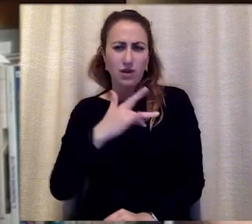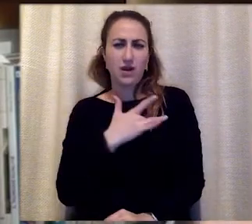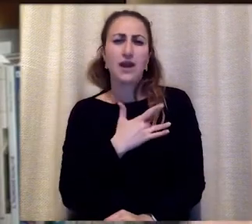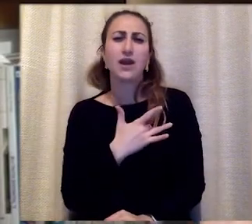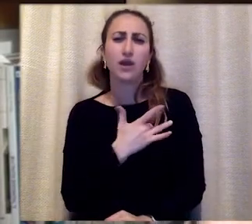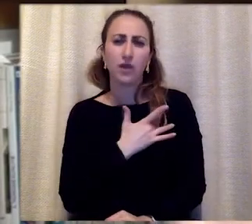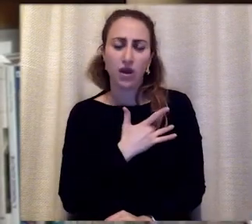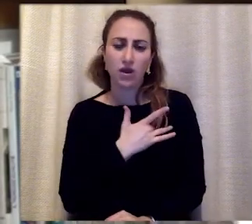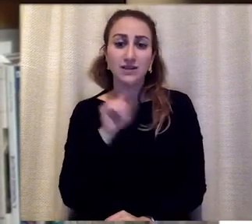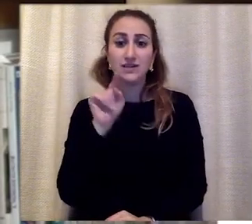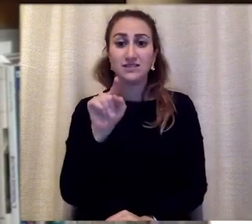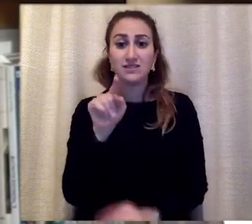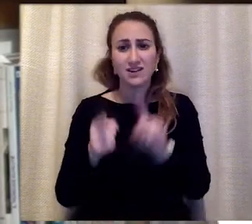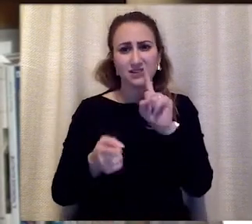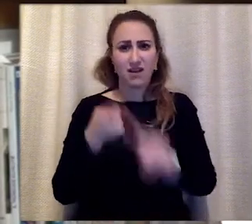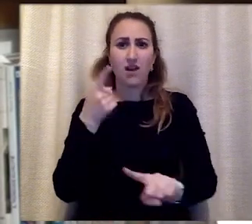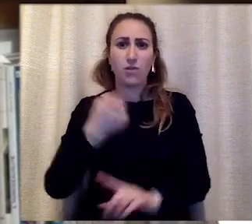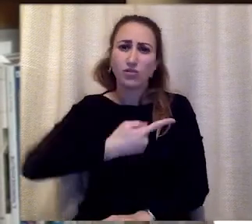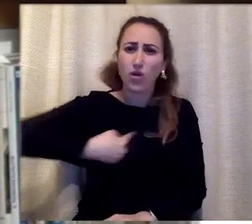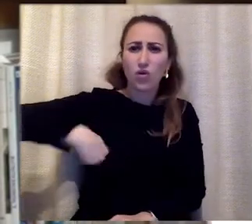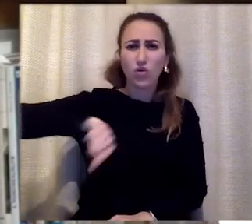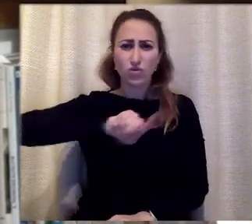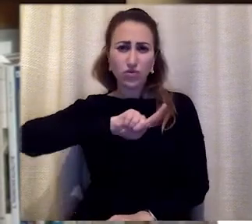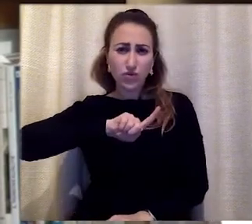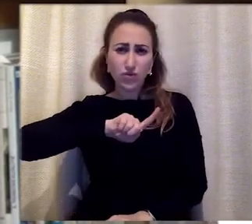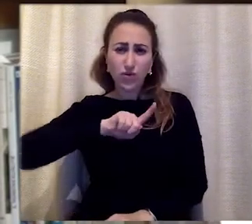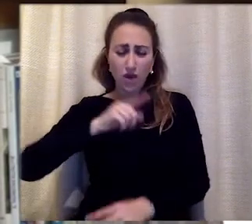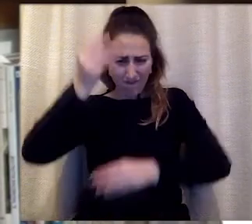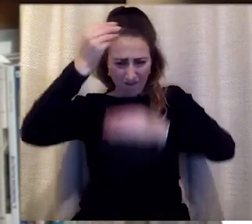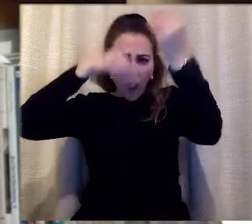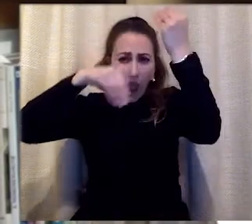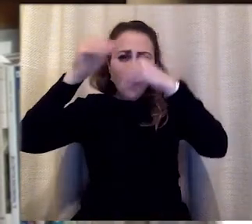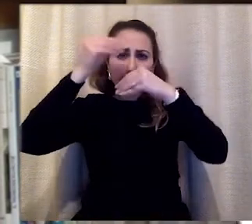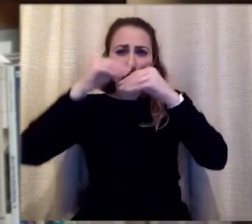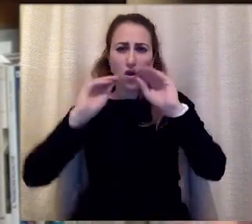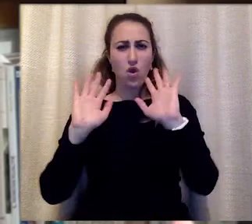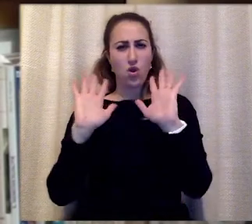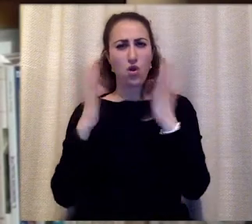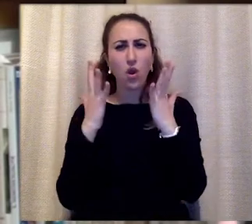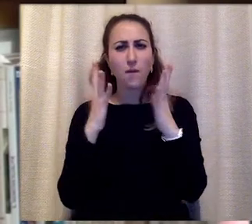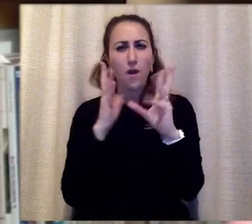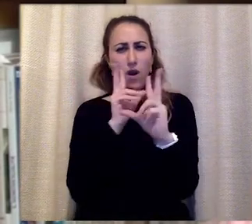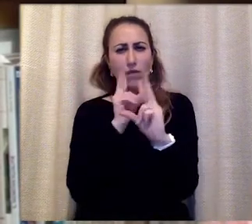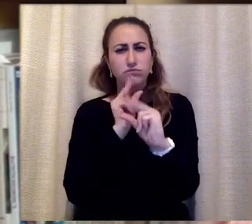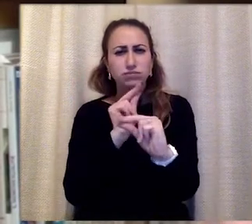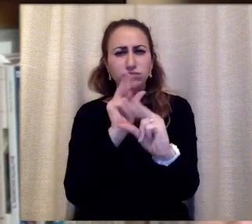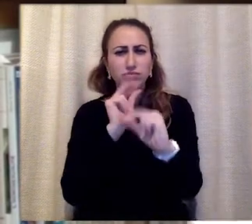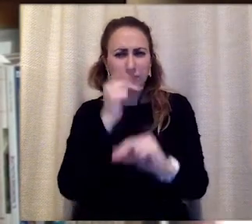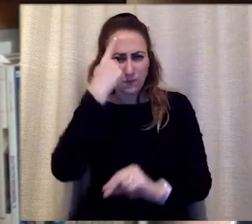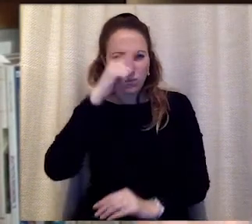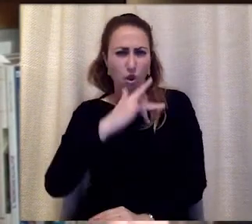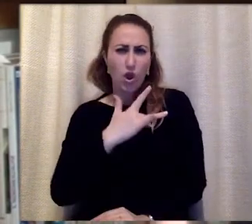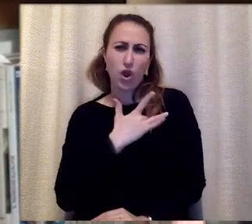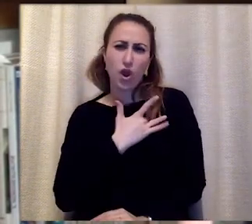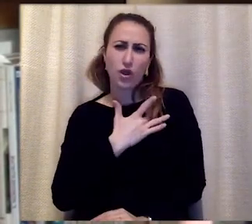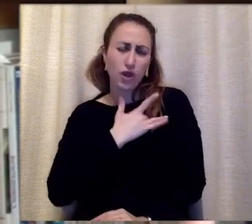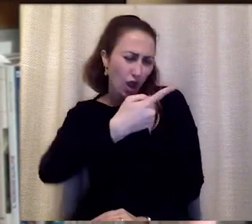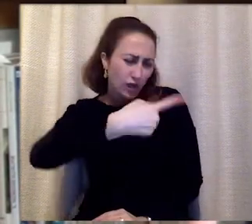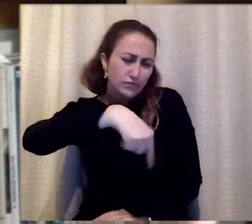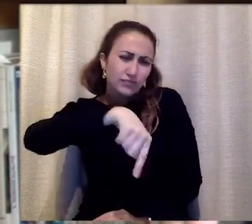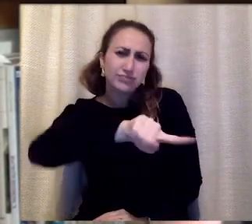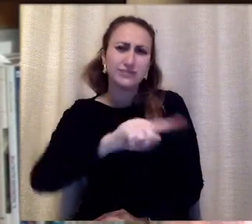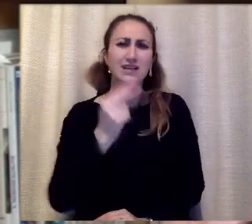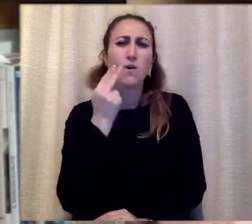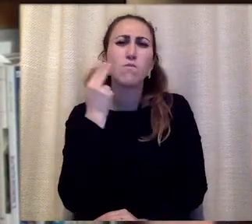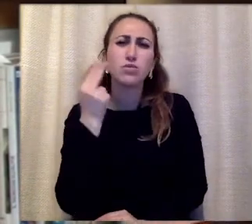au cœur de ceux qui ont besoin. Parler sans reproche, sans écraser la